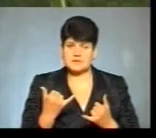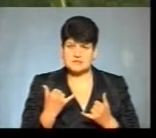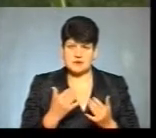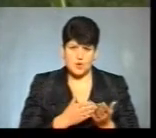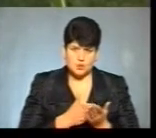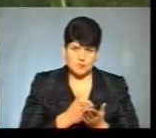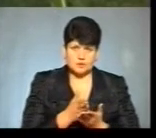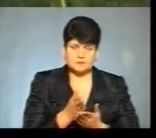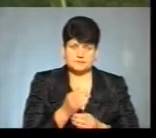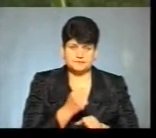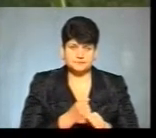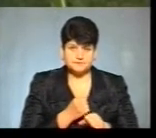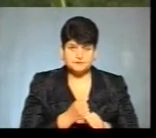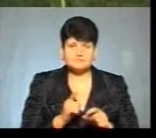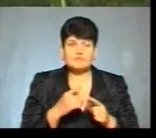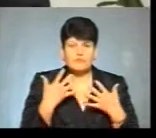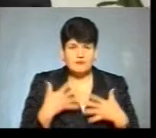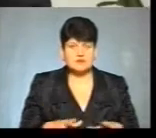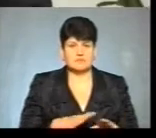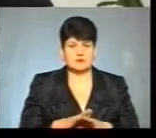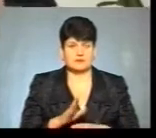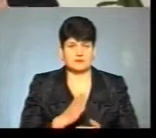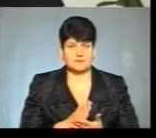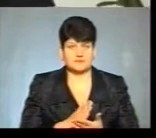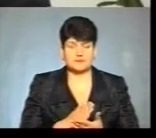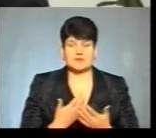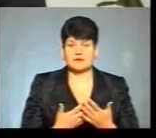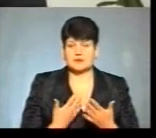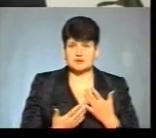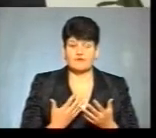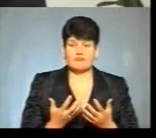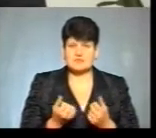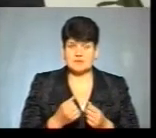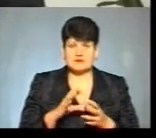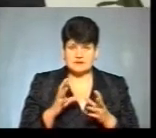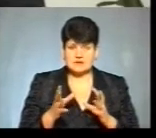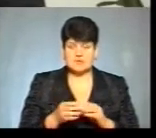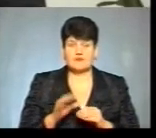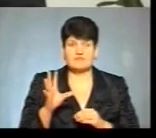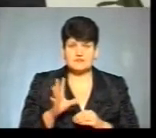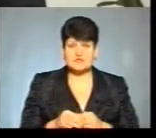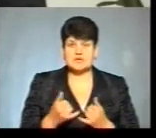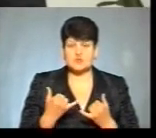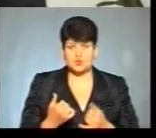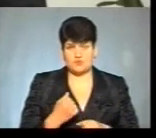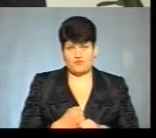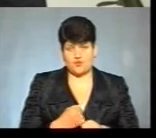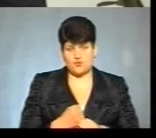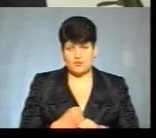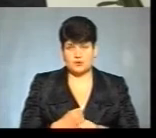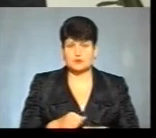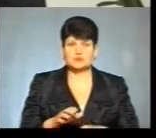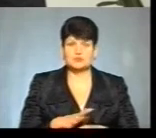орієнтовані і акцентуєте увагу, і що вже зроблено? Якщо взяти, скажімо, загального, все сьогодні в роботі. Тобто, щоб було